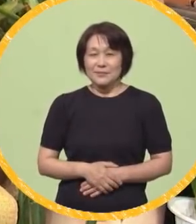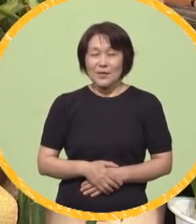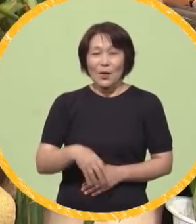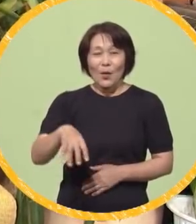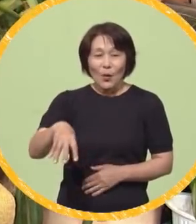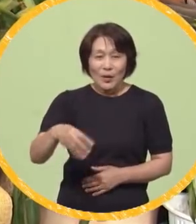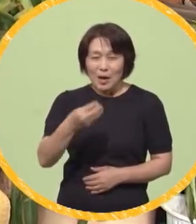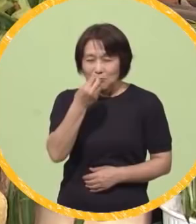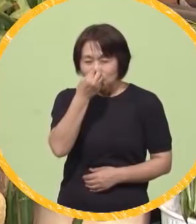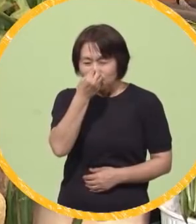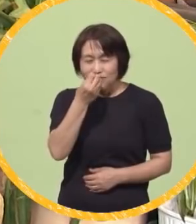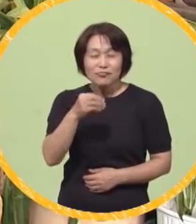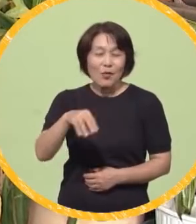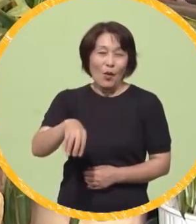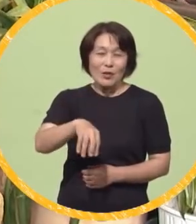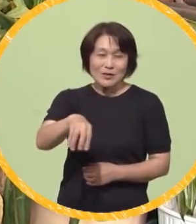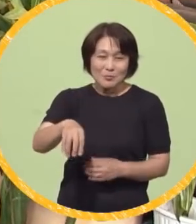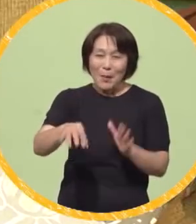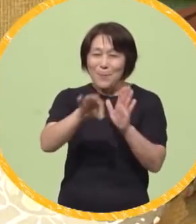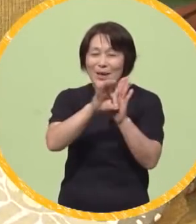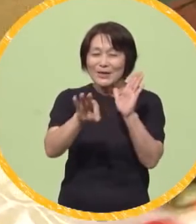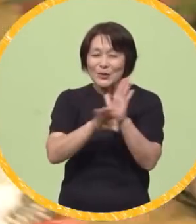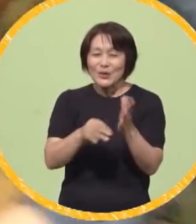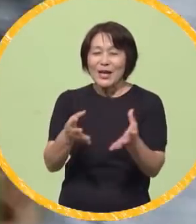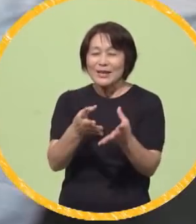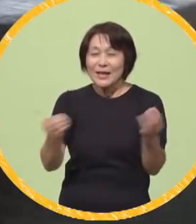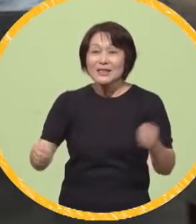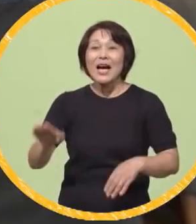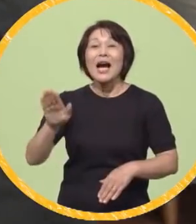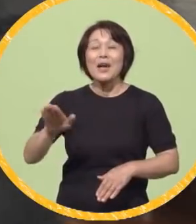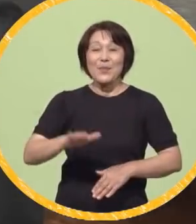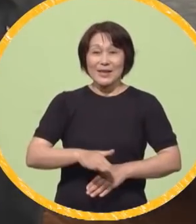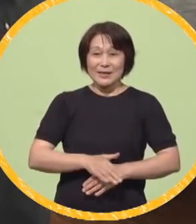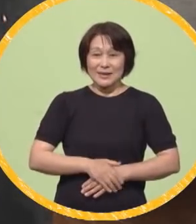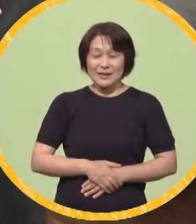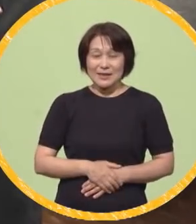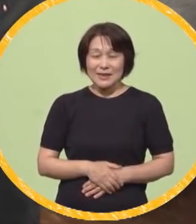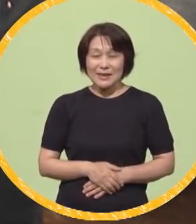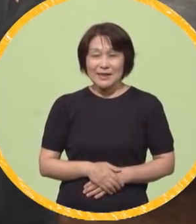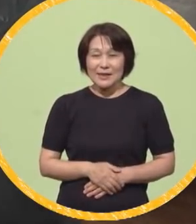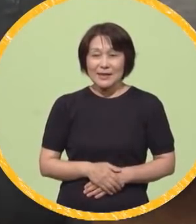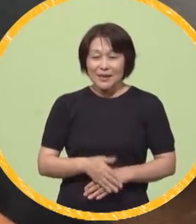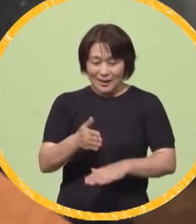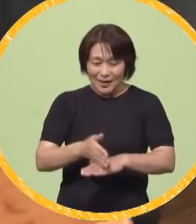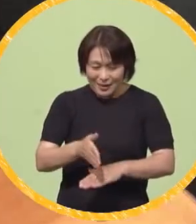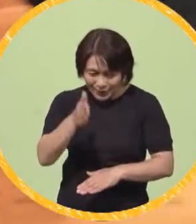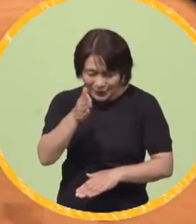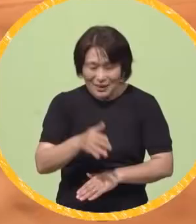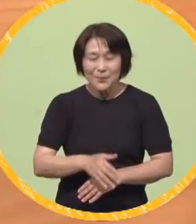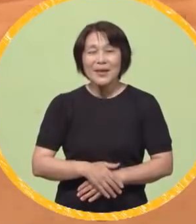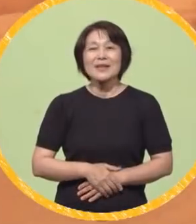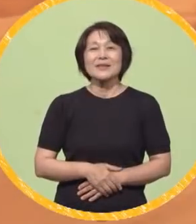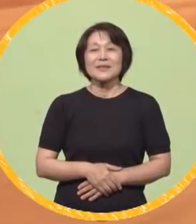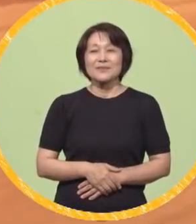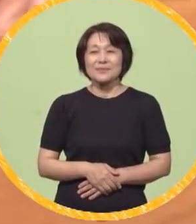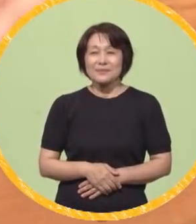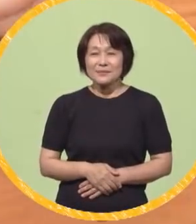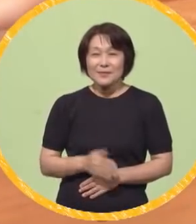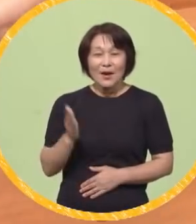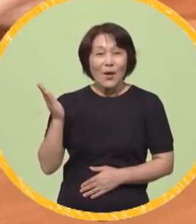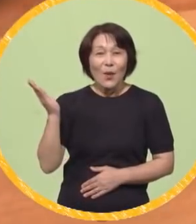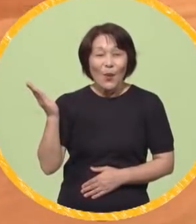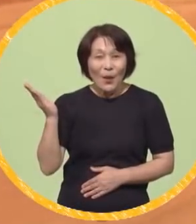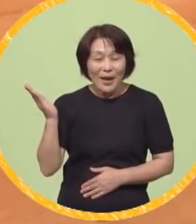カをふんだんに使ったメニューが大人気。 はい、わあ、ありがとうございます。え、見